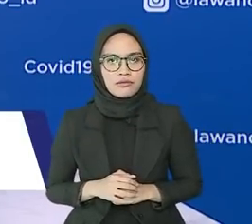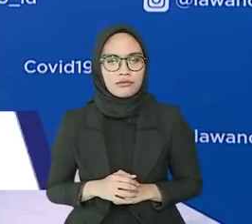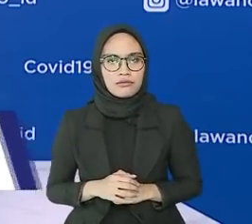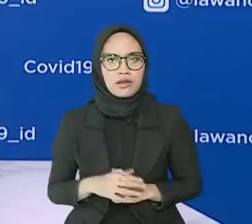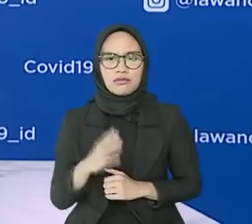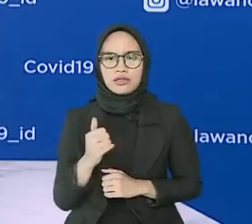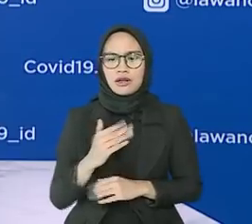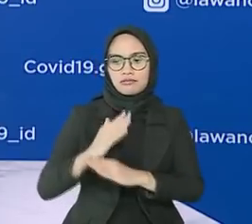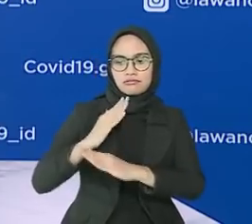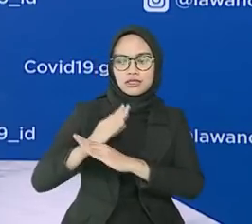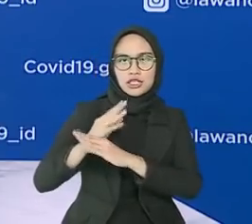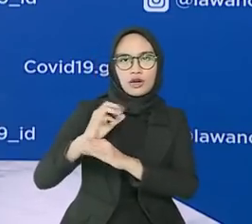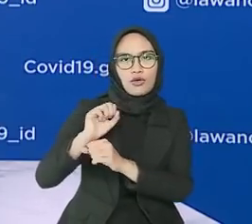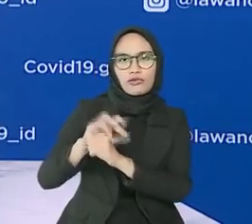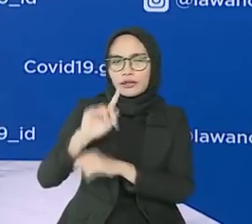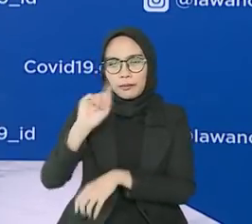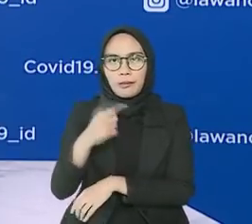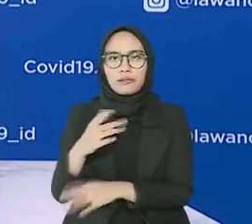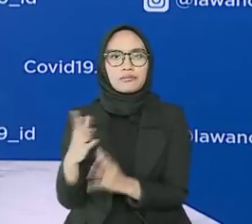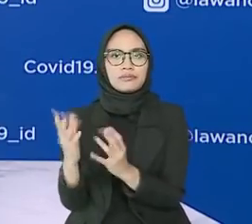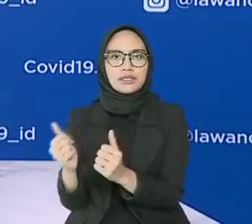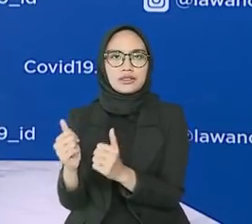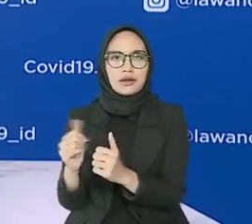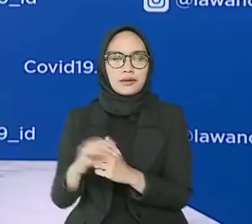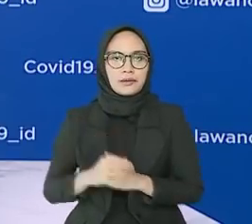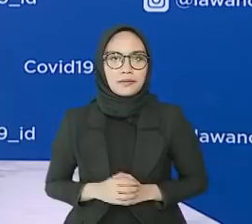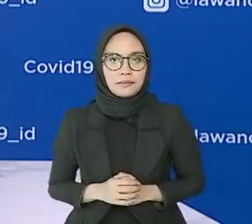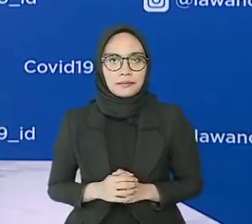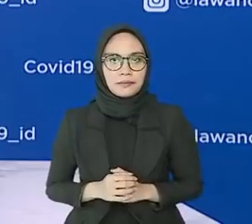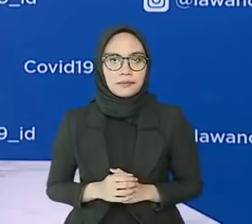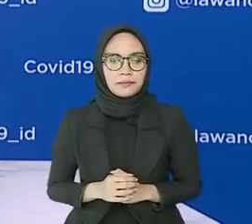dan terantisipasi dengan lebih cepat.